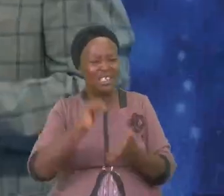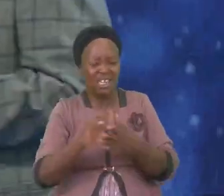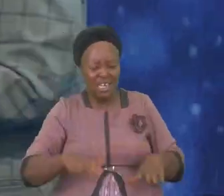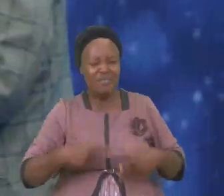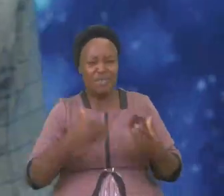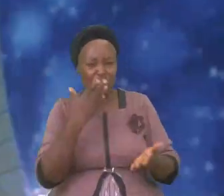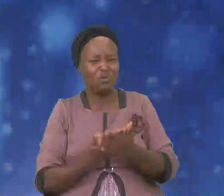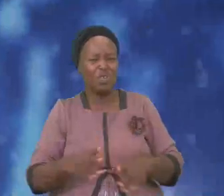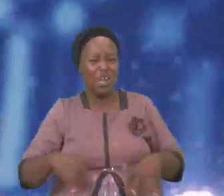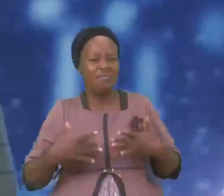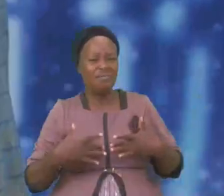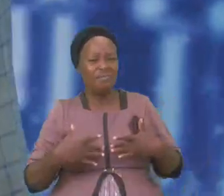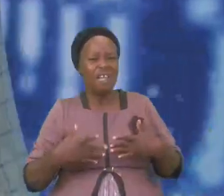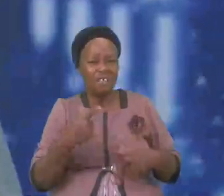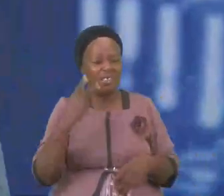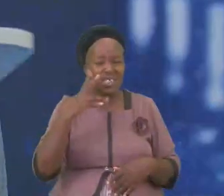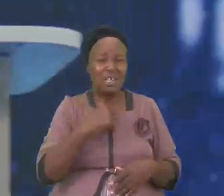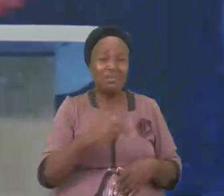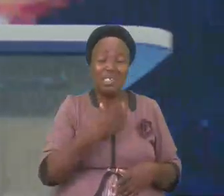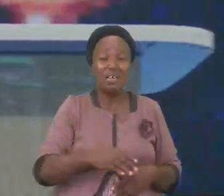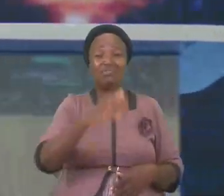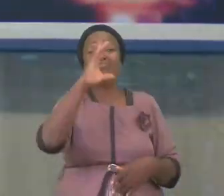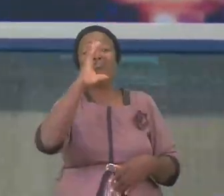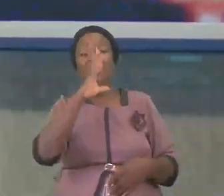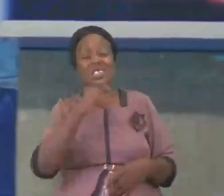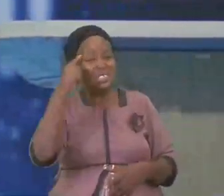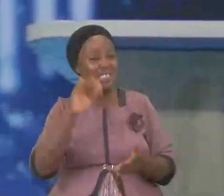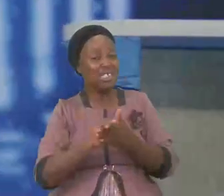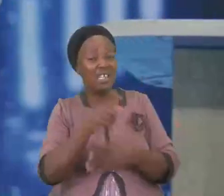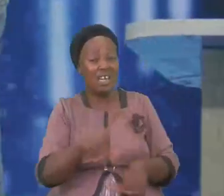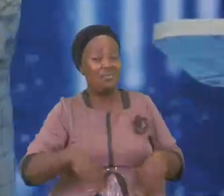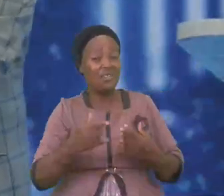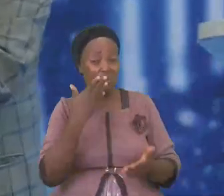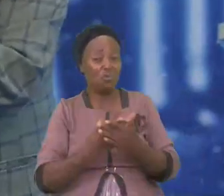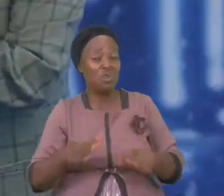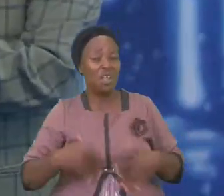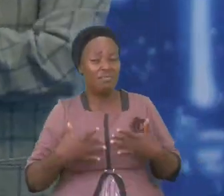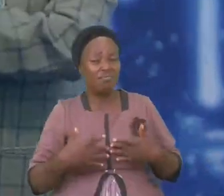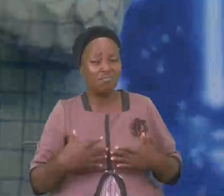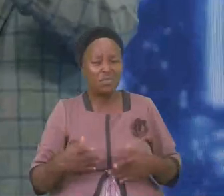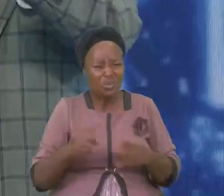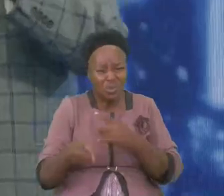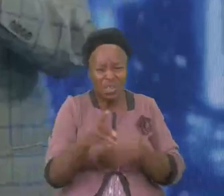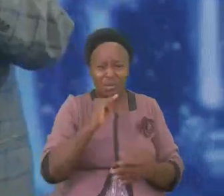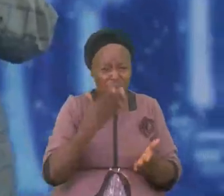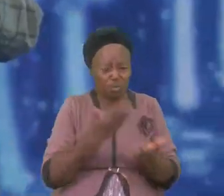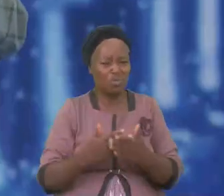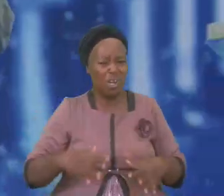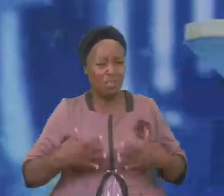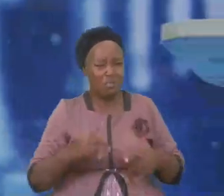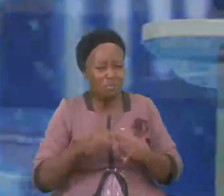Ils sont envieux et jaloux. Et ils pensent qu'ils mènent une vie pour eux. C'est une bonne vie.